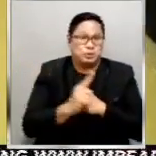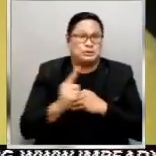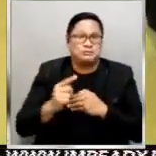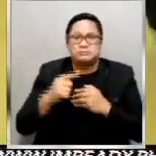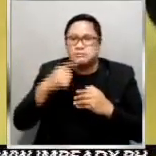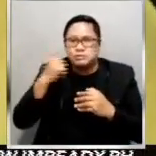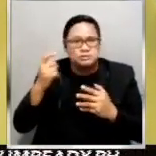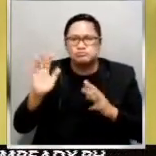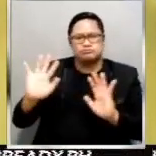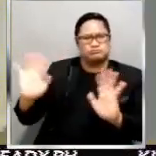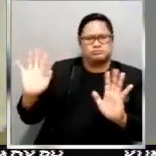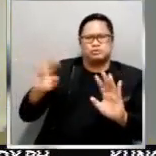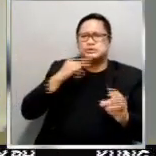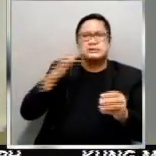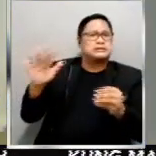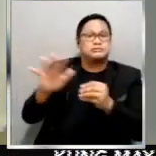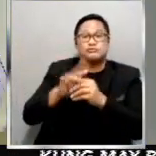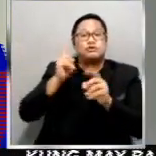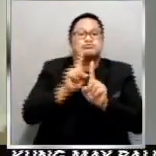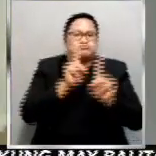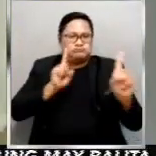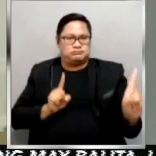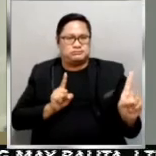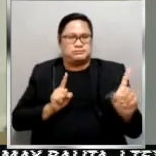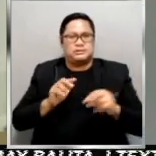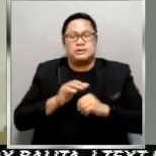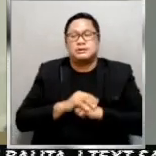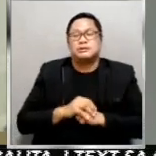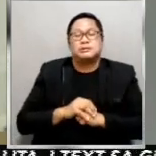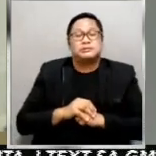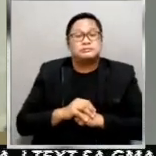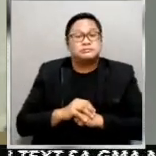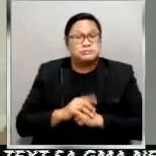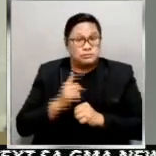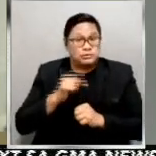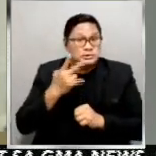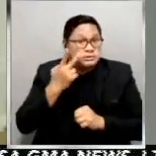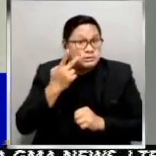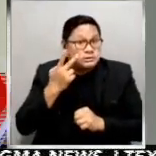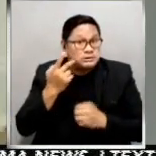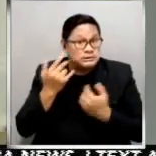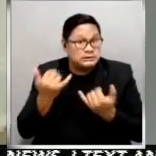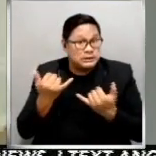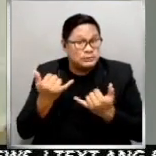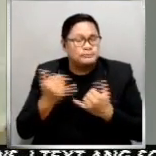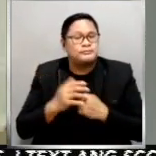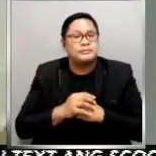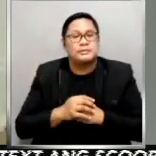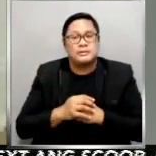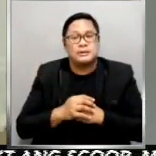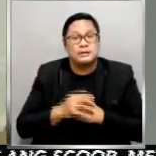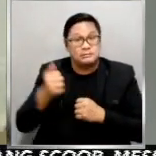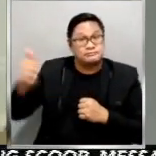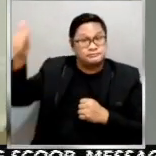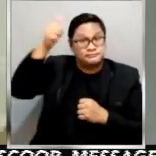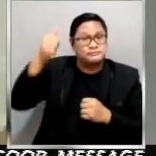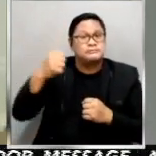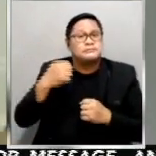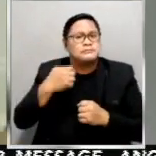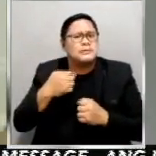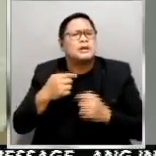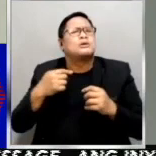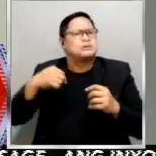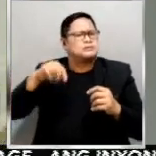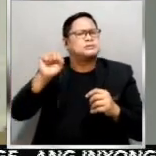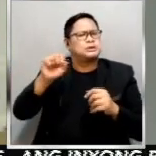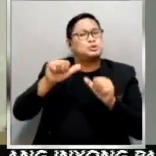pinapapuno para sa social distancing. Ang nakikita namin, kasi yun ang tanong mo, ang nakikita namin na continuing challenge